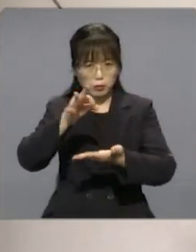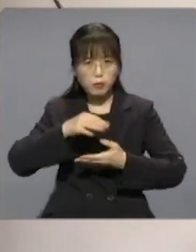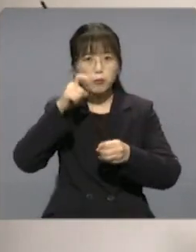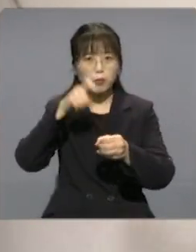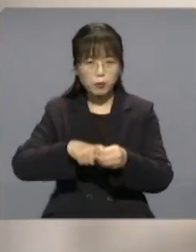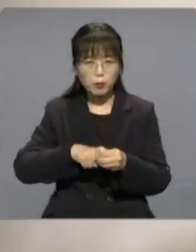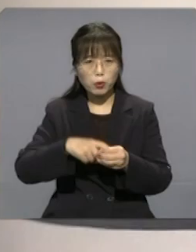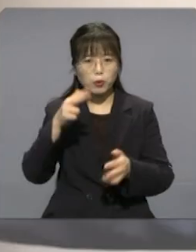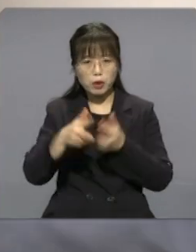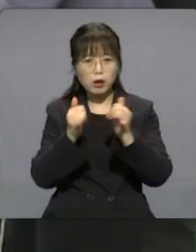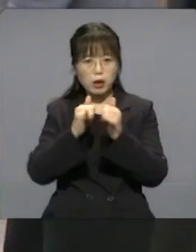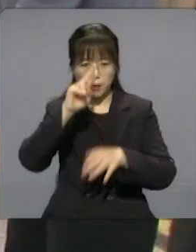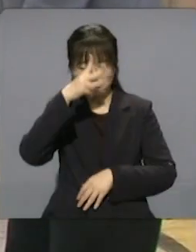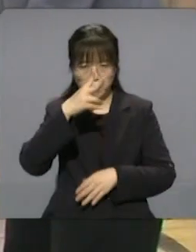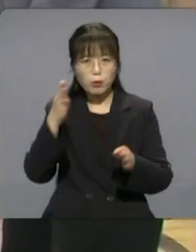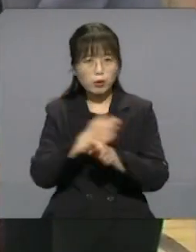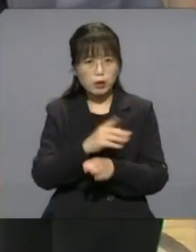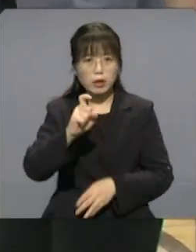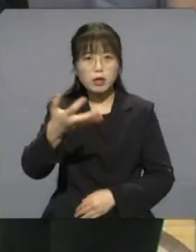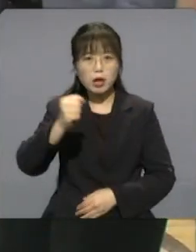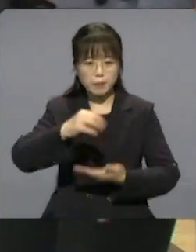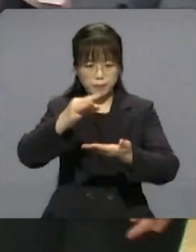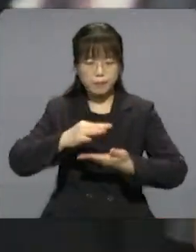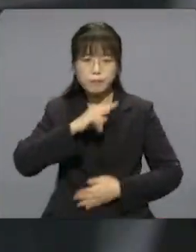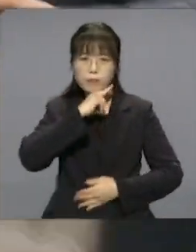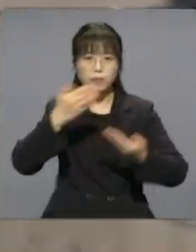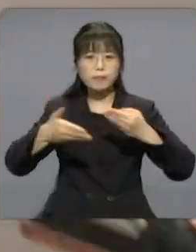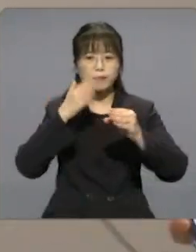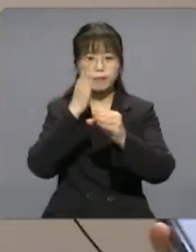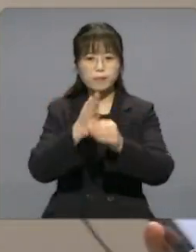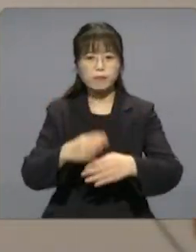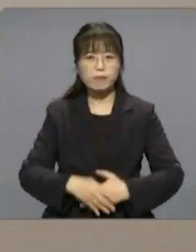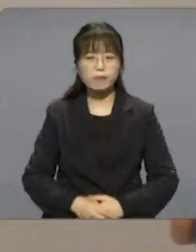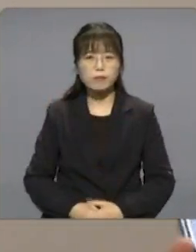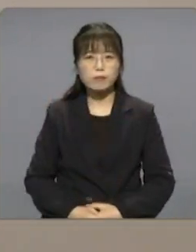명목으로 사업가 박모 씨에게 10억을 수수한 혐의를 받습니다.